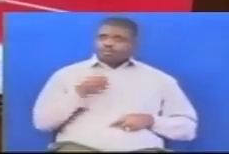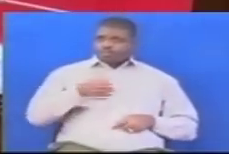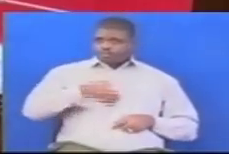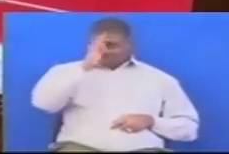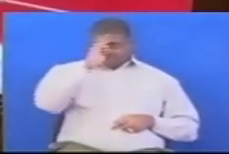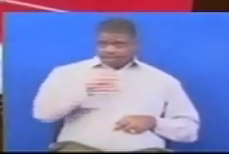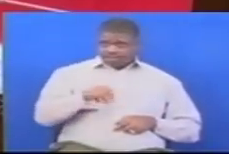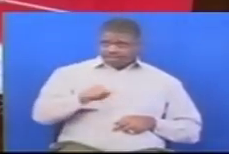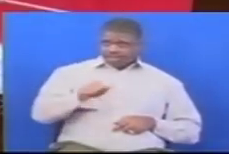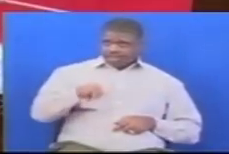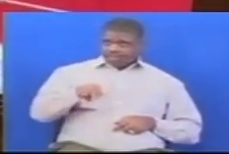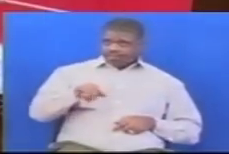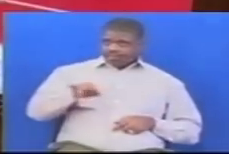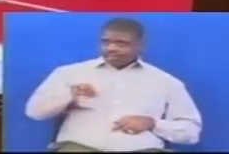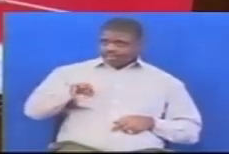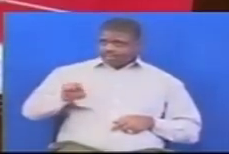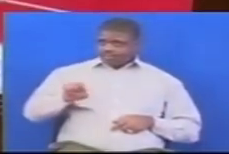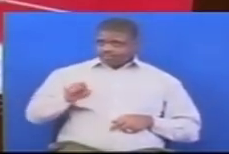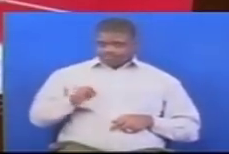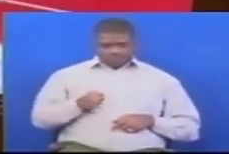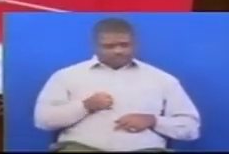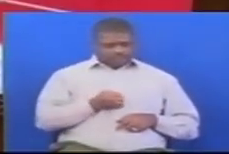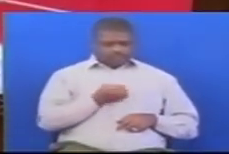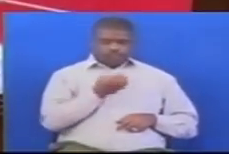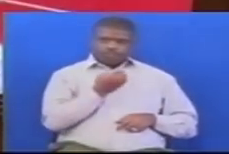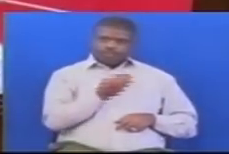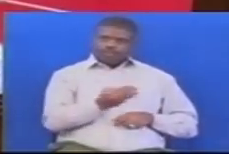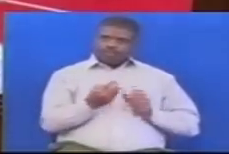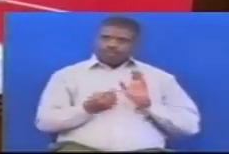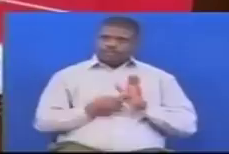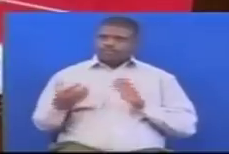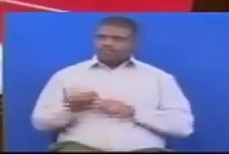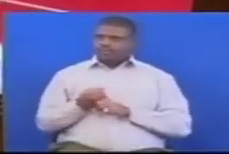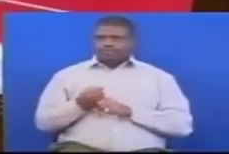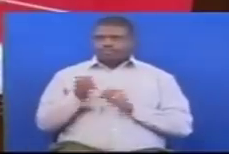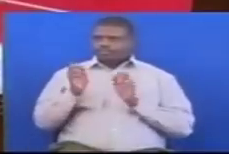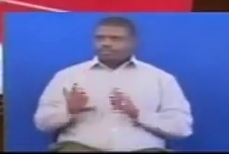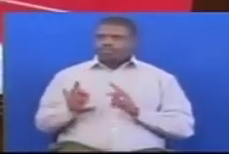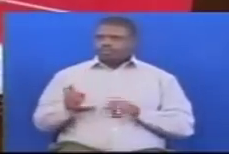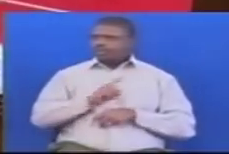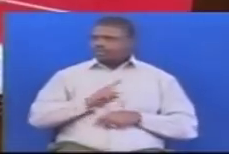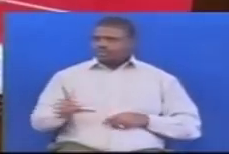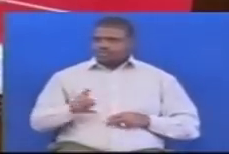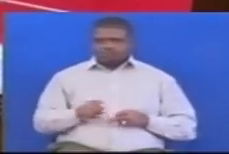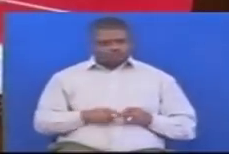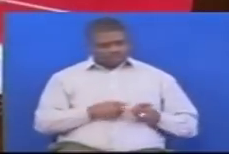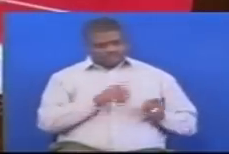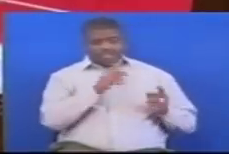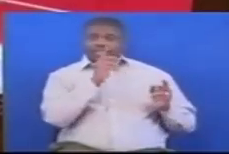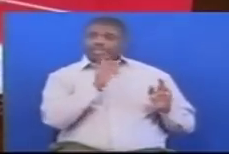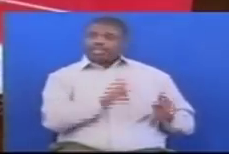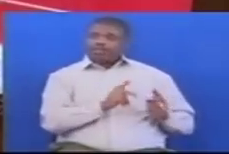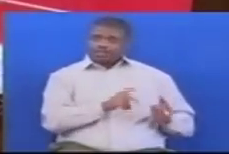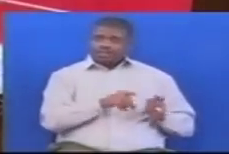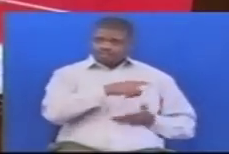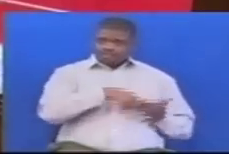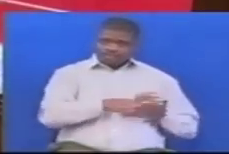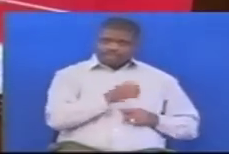Manyere watapata 46% katika mji wa Manyere, ambayo sio kawaida. Kawaida mijini lazima wapate